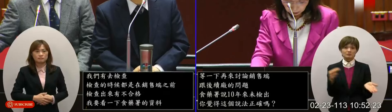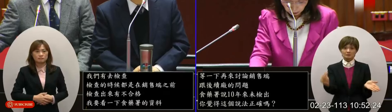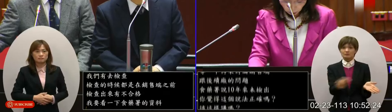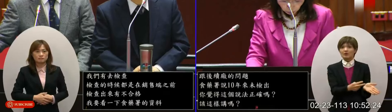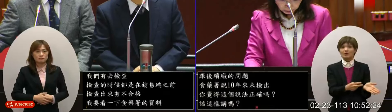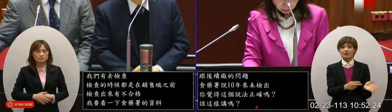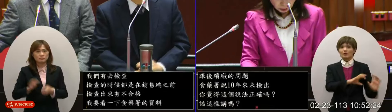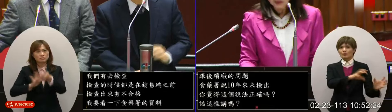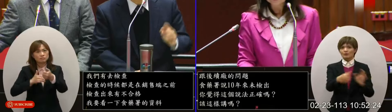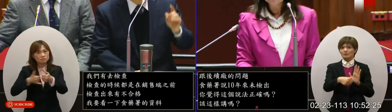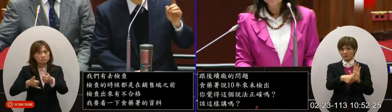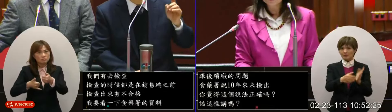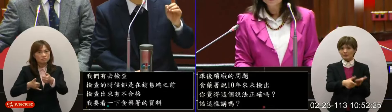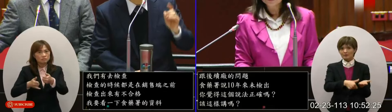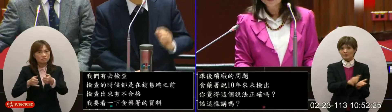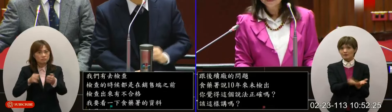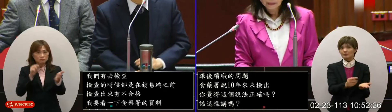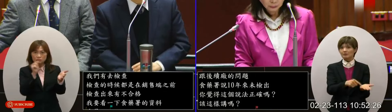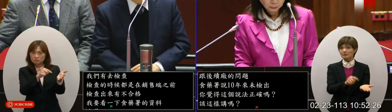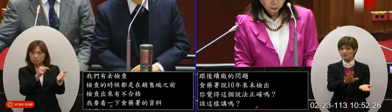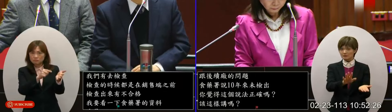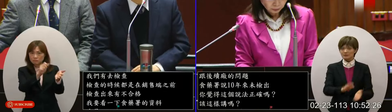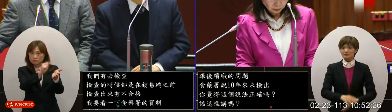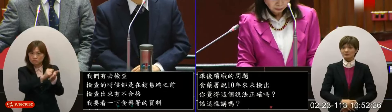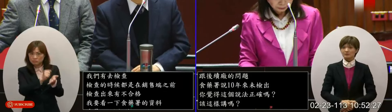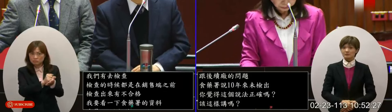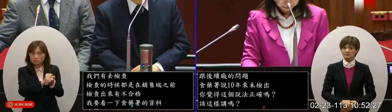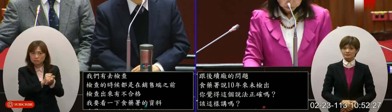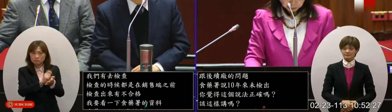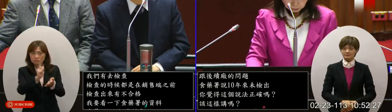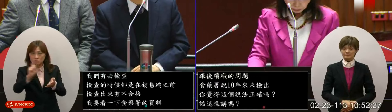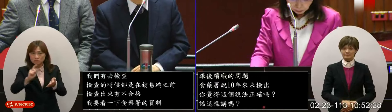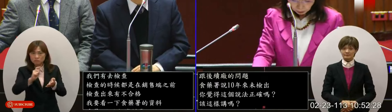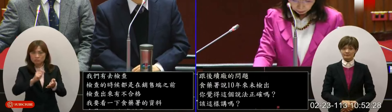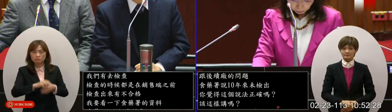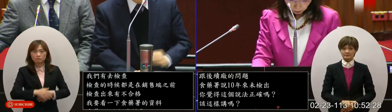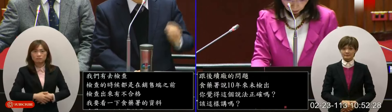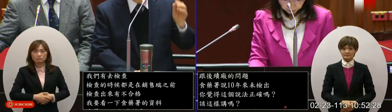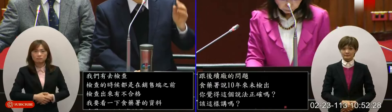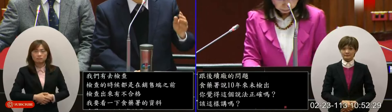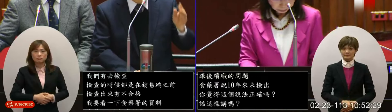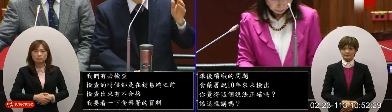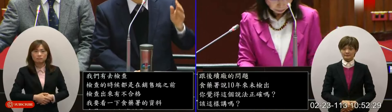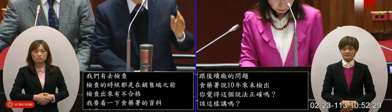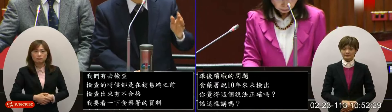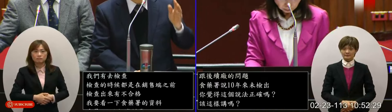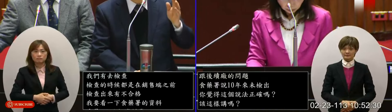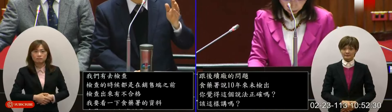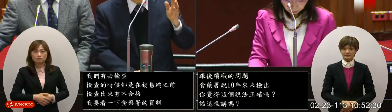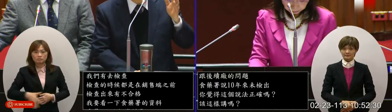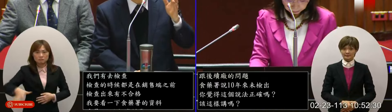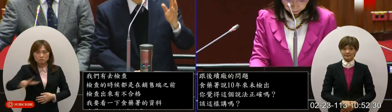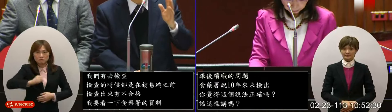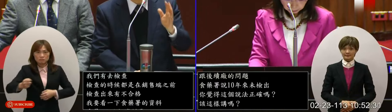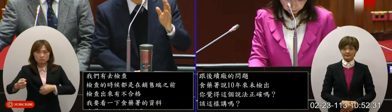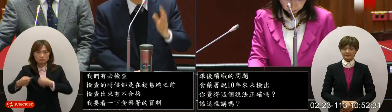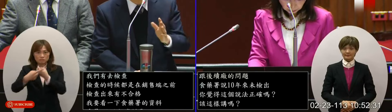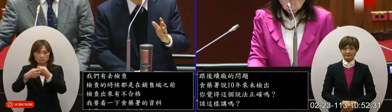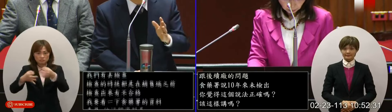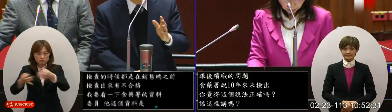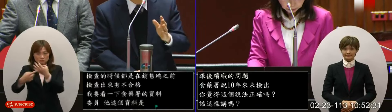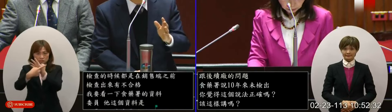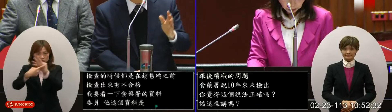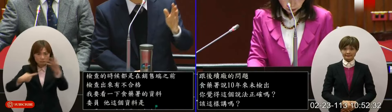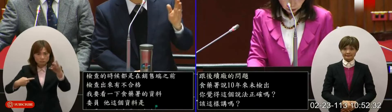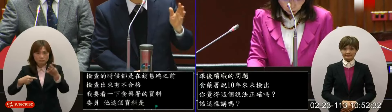报告。 委员，他这个资料是 commercial livestock product， 就是说所有商业的畜产